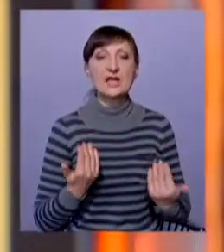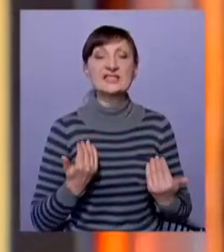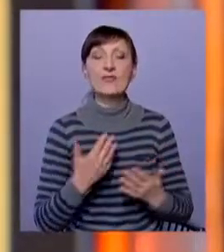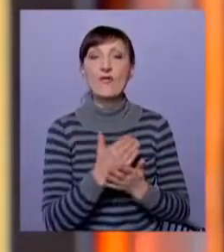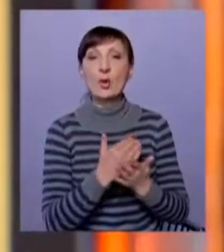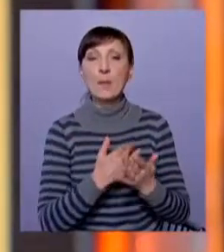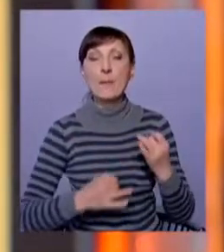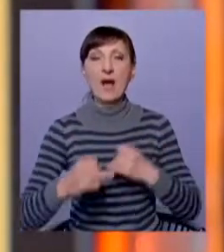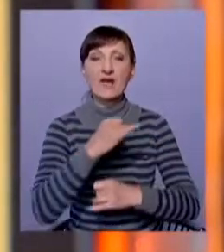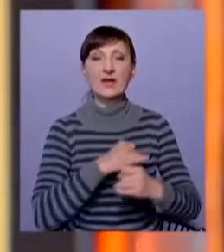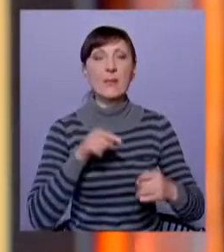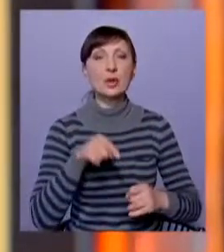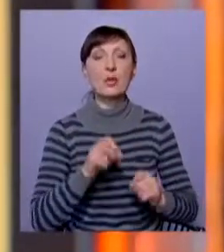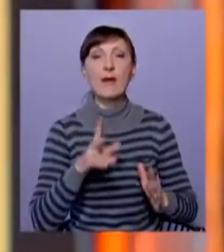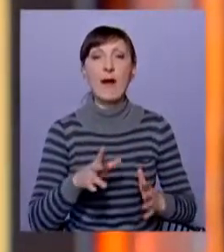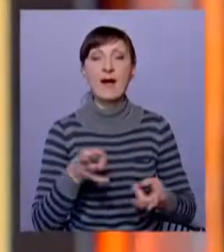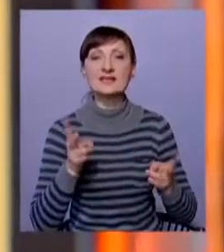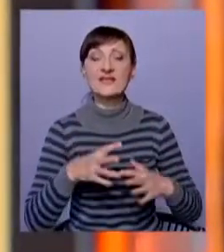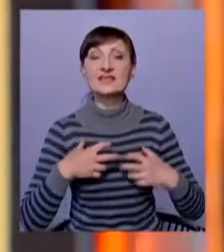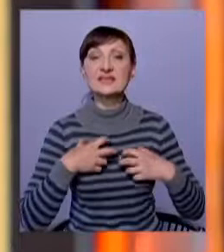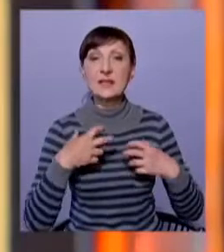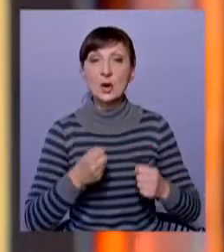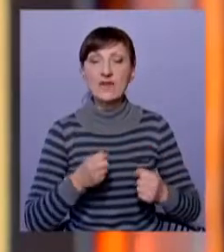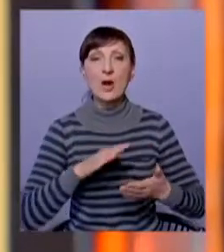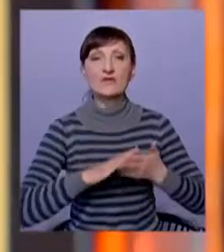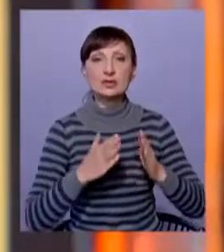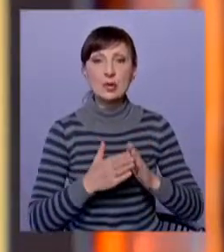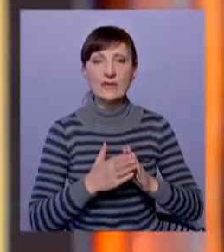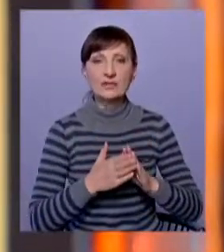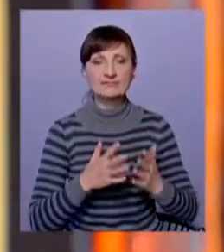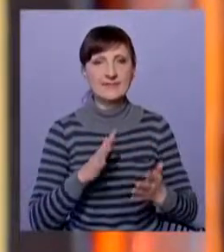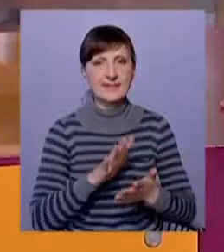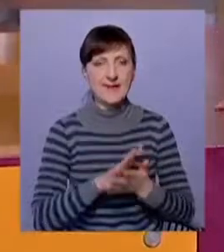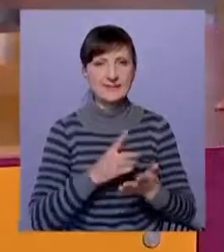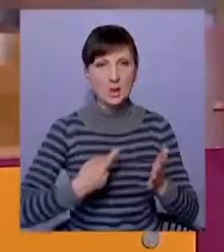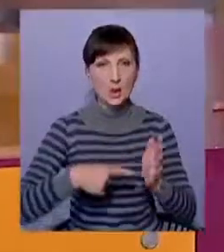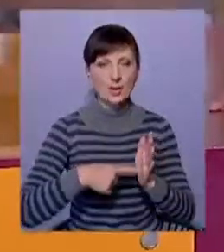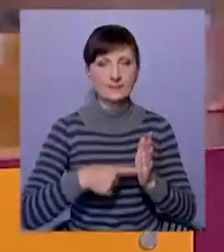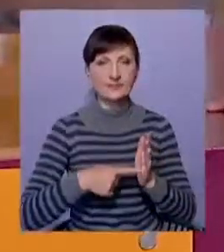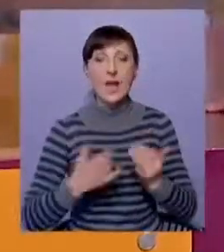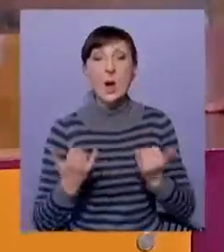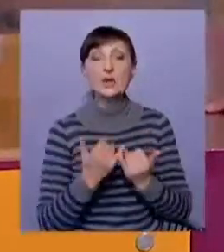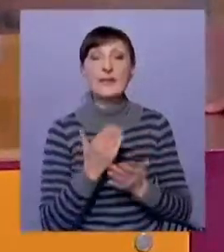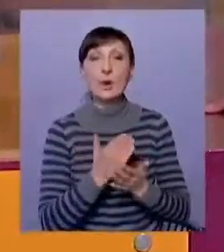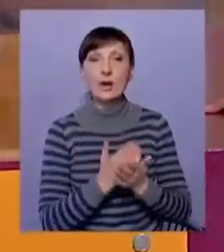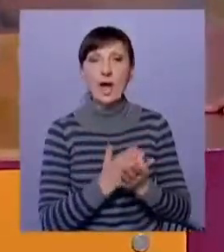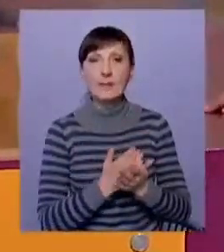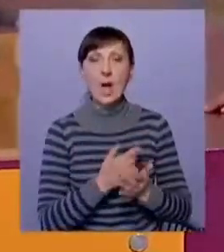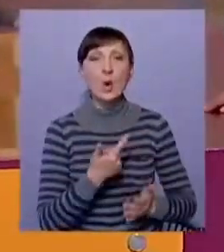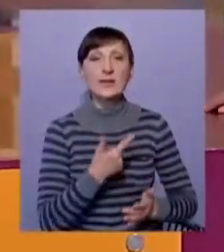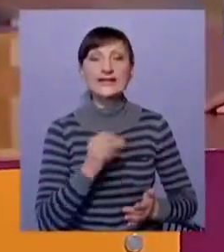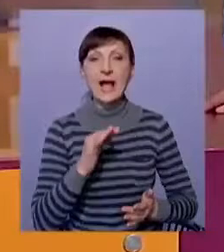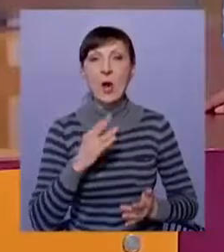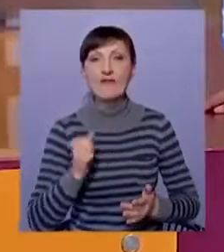Сейтказин, и сегодня мы поговорим о том, как оставаться здоровым в условиях бурлящего мегаполиса. Гости программы Гульнара